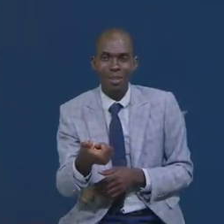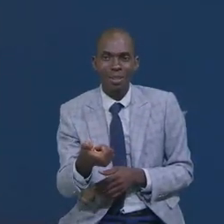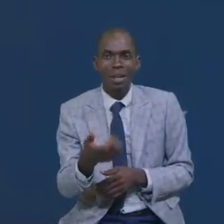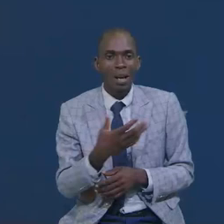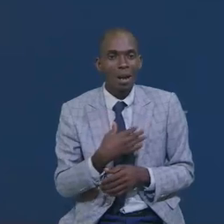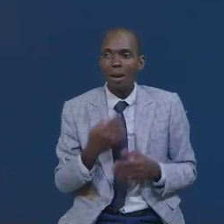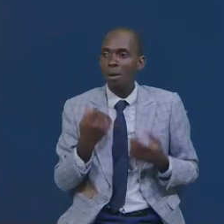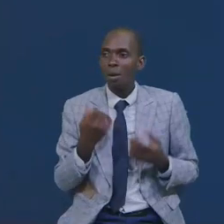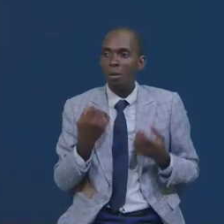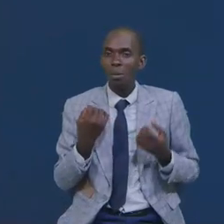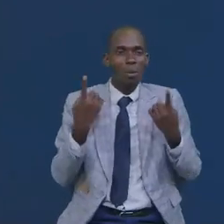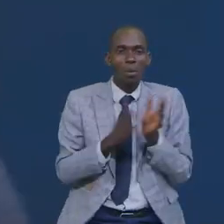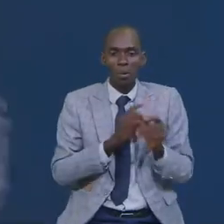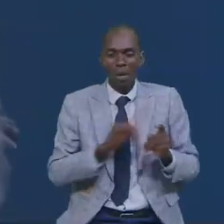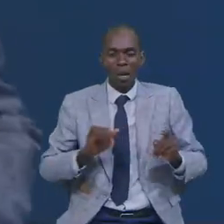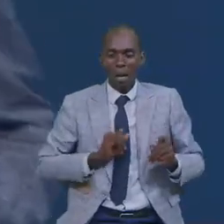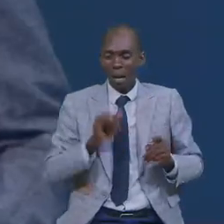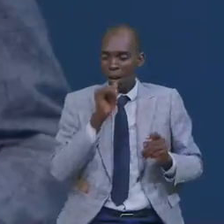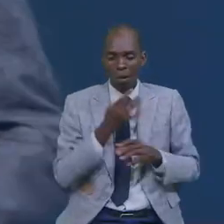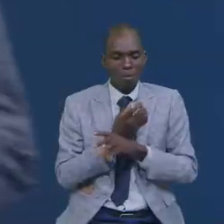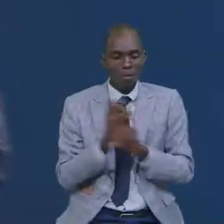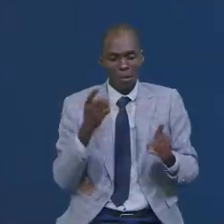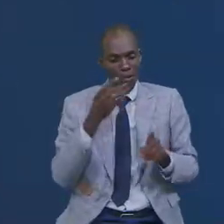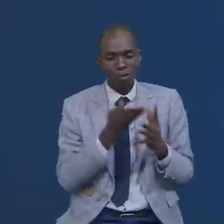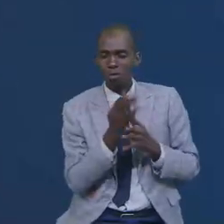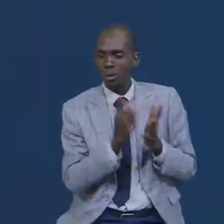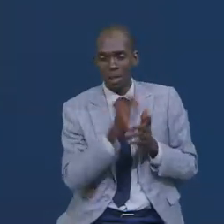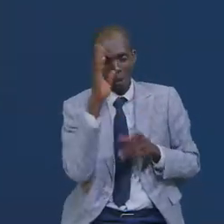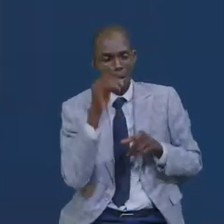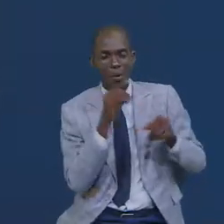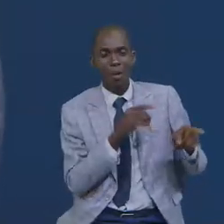oh gloire à Dieu tout va bien